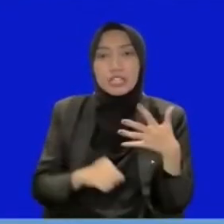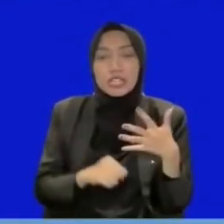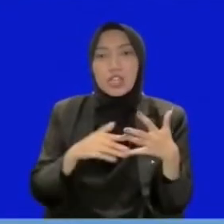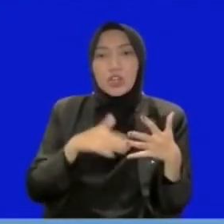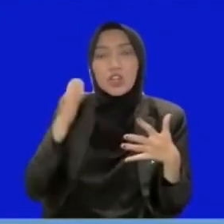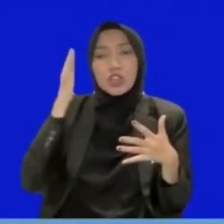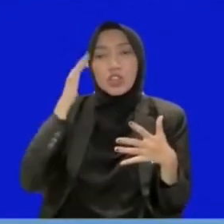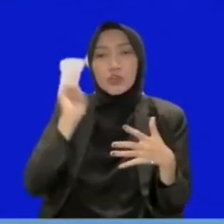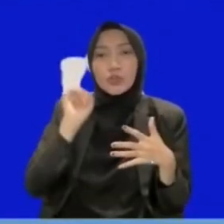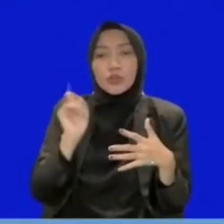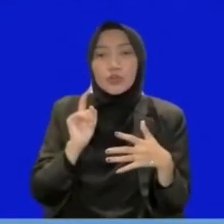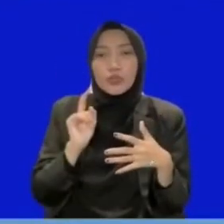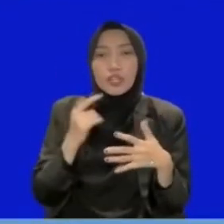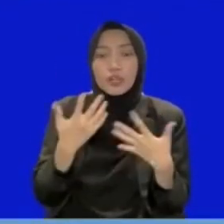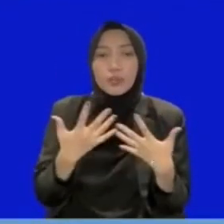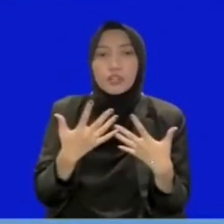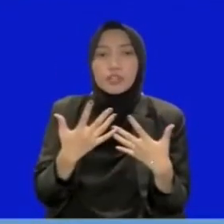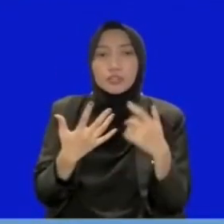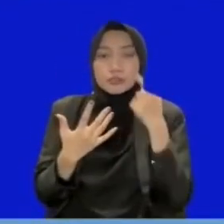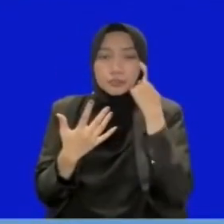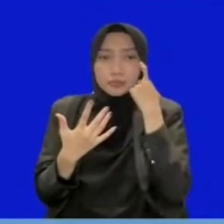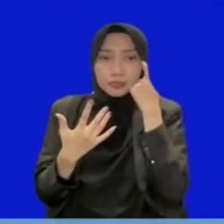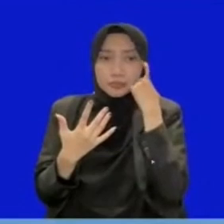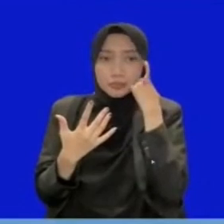nih atributnya, atribut dari